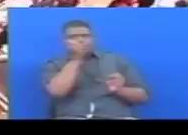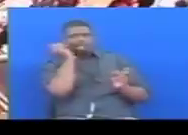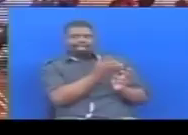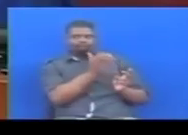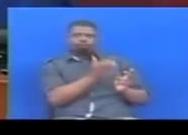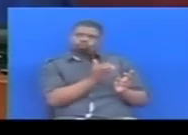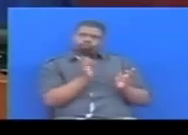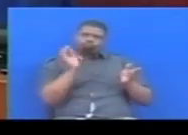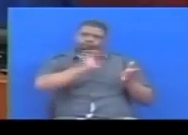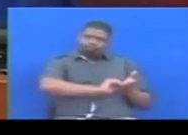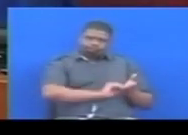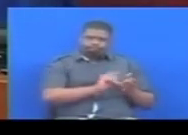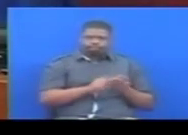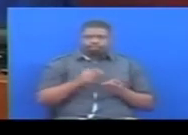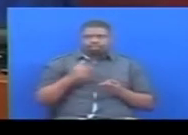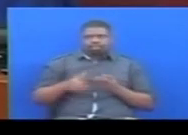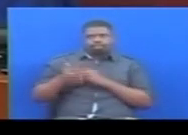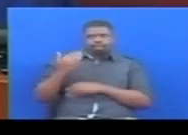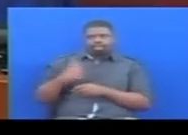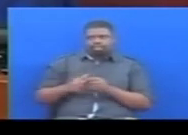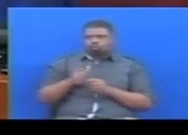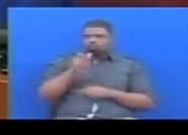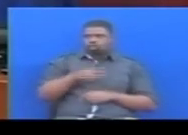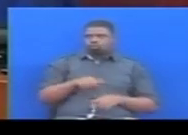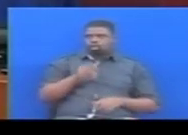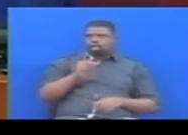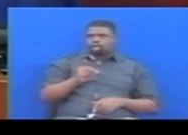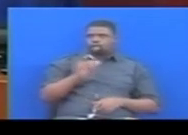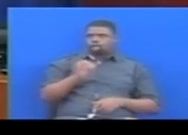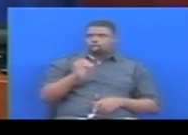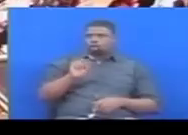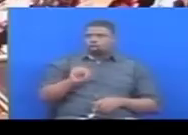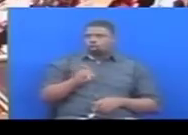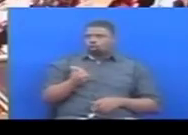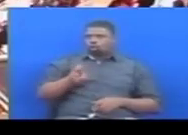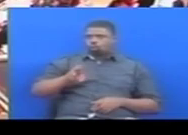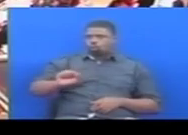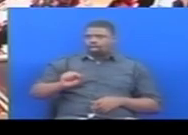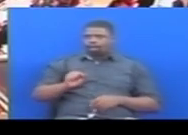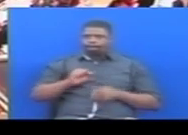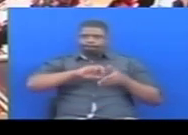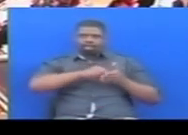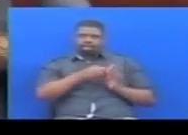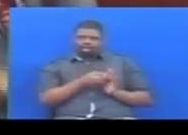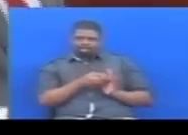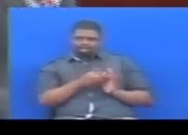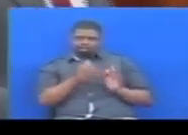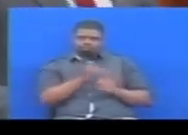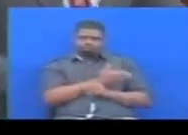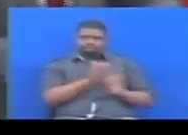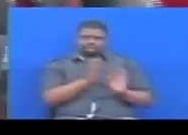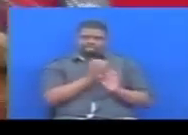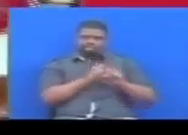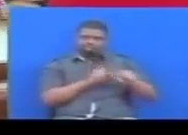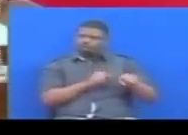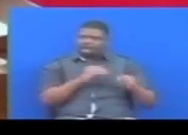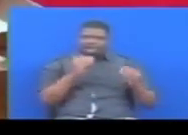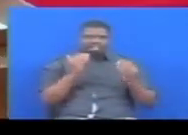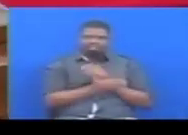za nyuma ranchi ya Kongwa na ranchi ya Ruvu mifugo ilikuwa inaonekana hata ukipita barabarani, hali hiyo sasa haipo. Je, kuna tatizo